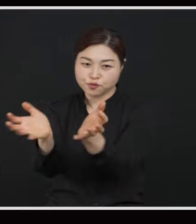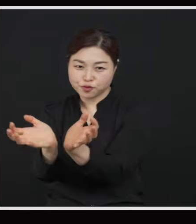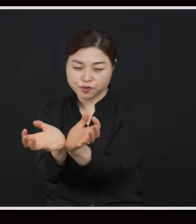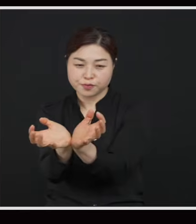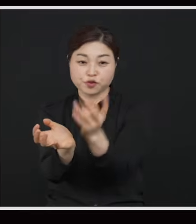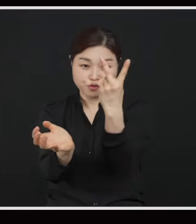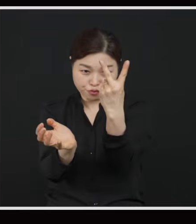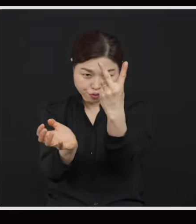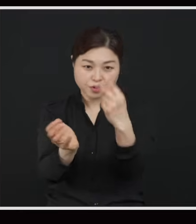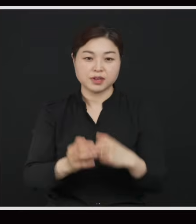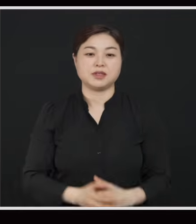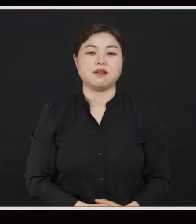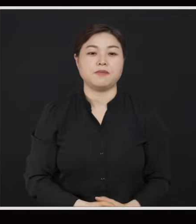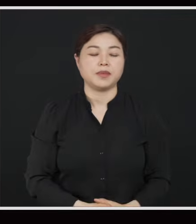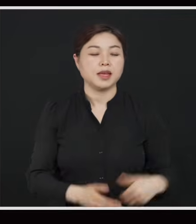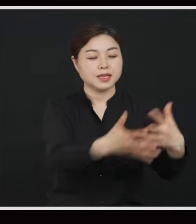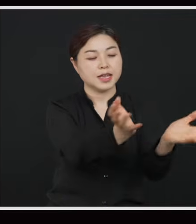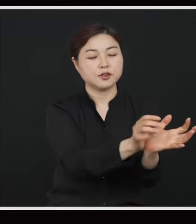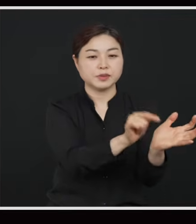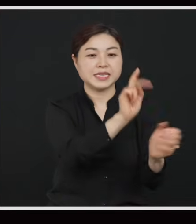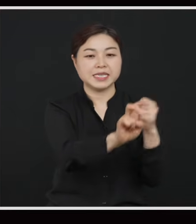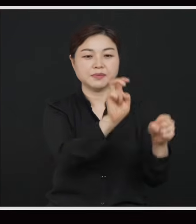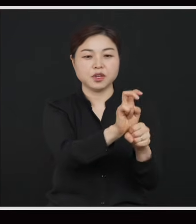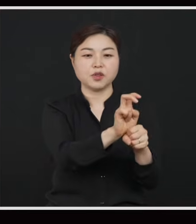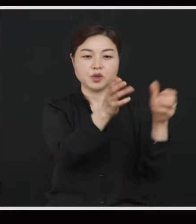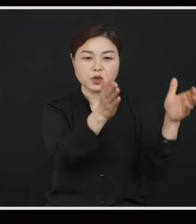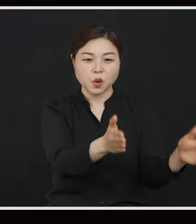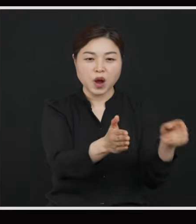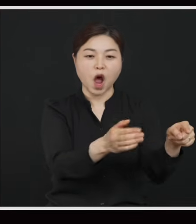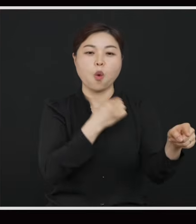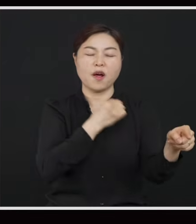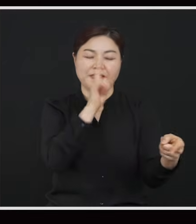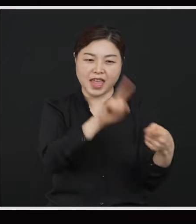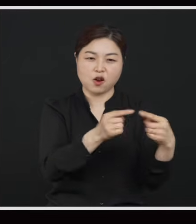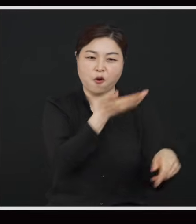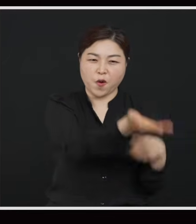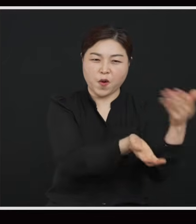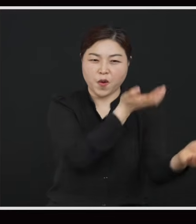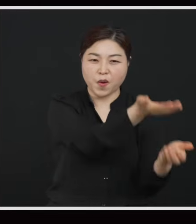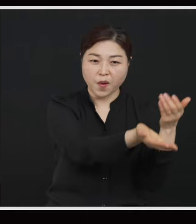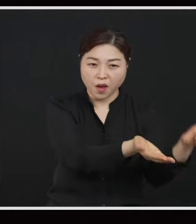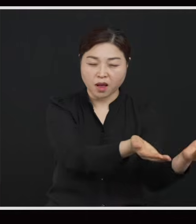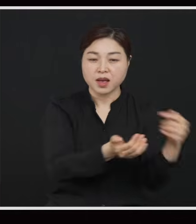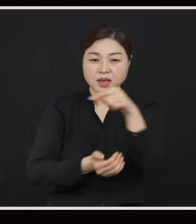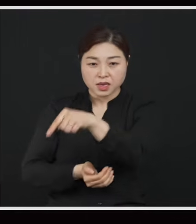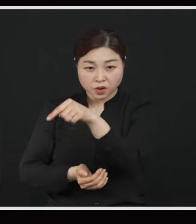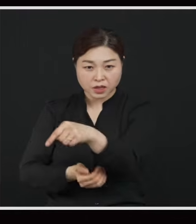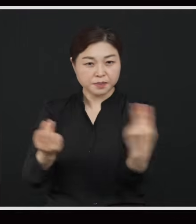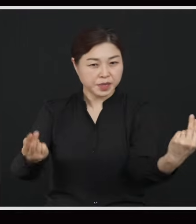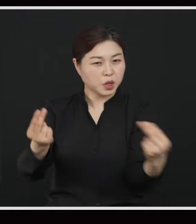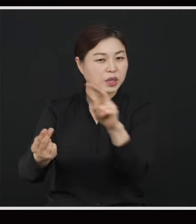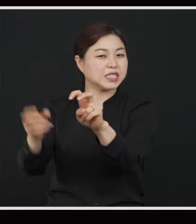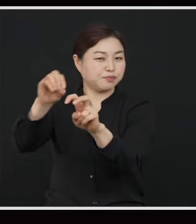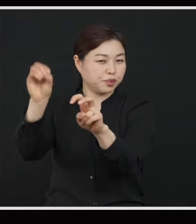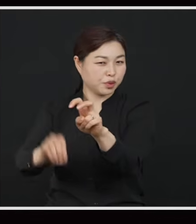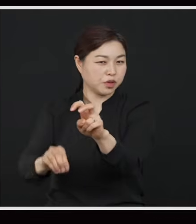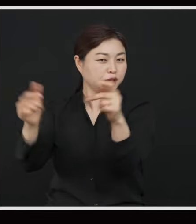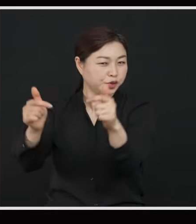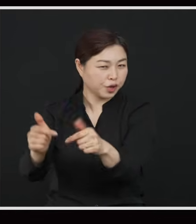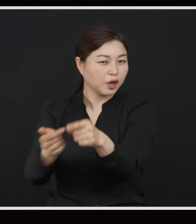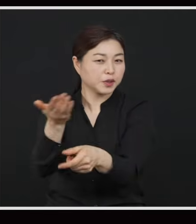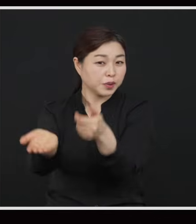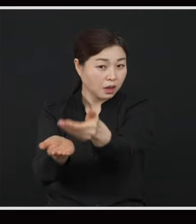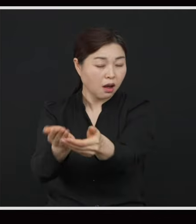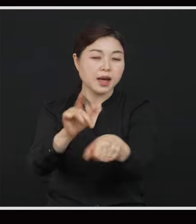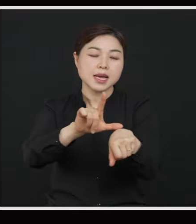20년 동안 달라는 대로 다 먹을 걸 주고 얘네는 얘네보다 한 20% 적게 먹였더니